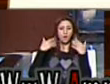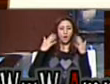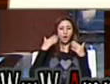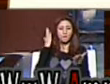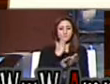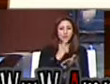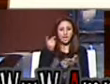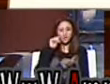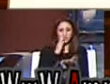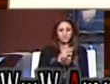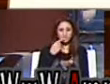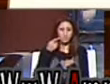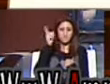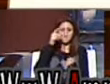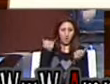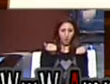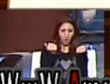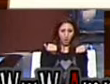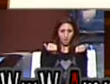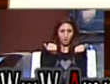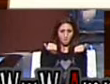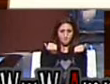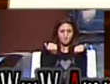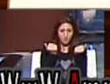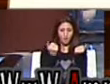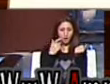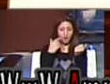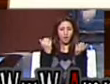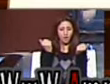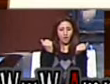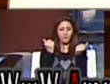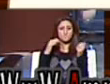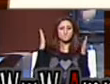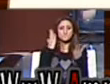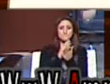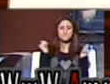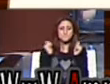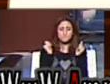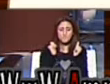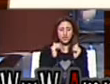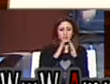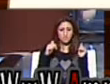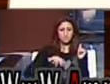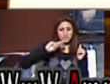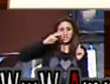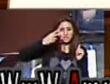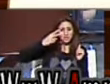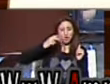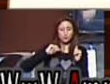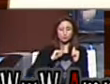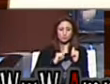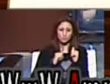بارد، لكن بعد غدا الاربع هيكون درجات الحراره منخفضه جدا، هتوصل على القاهره 12 درجه